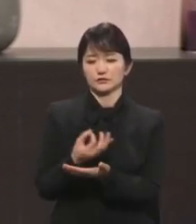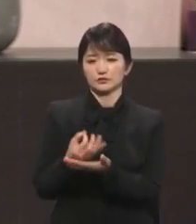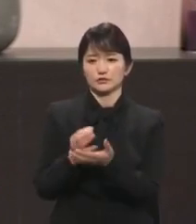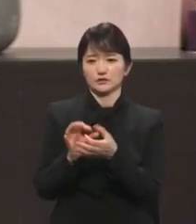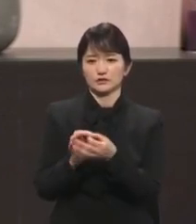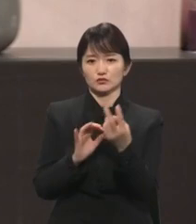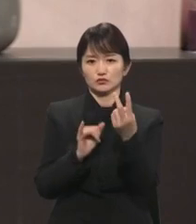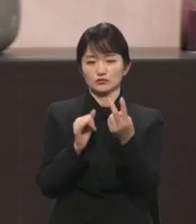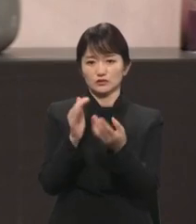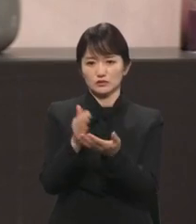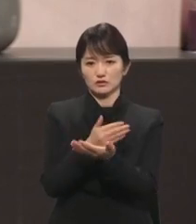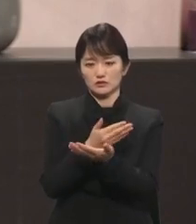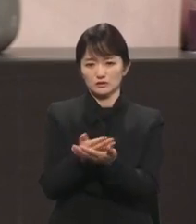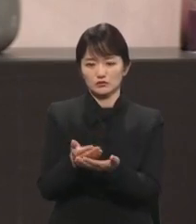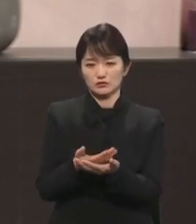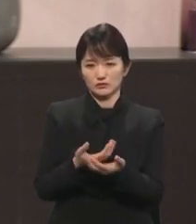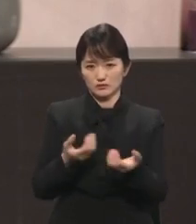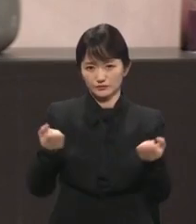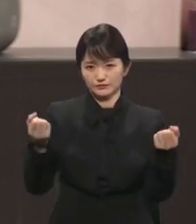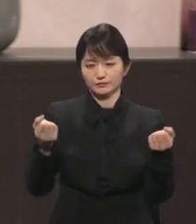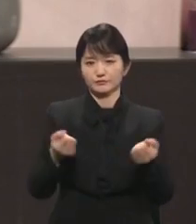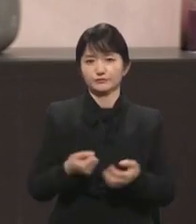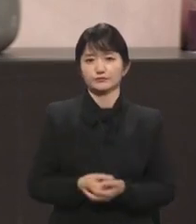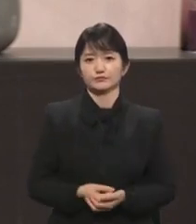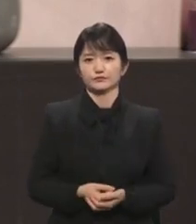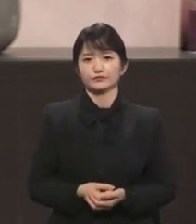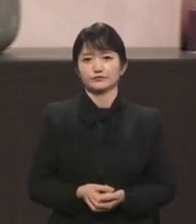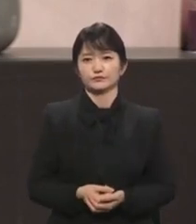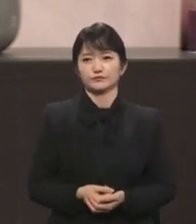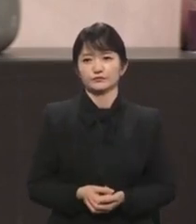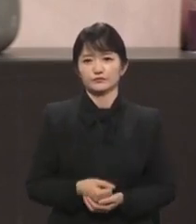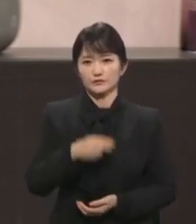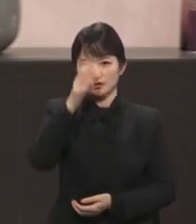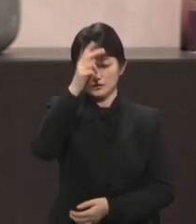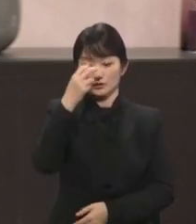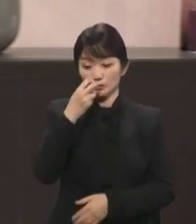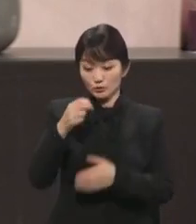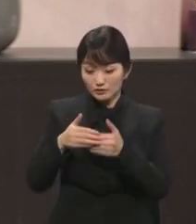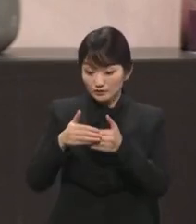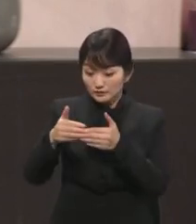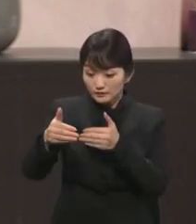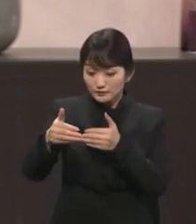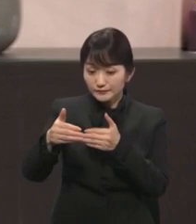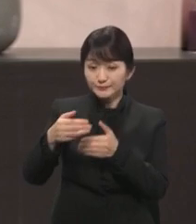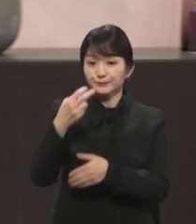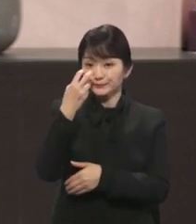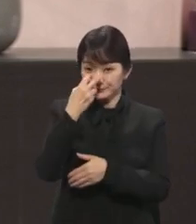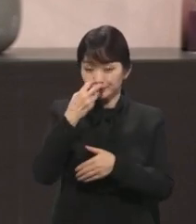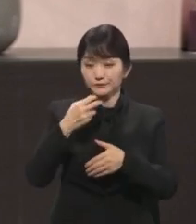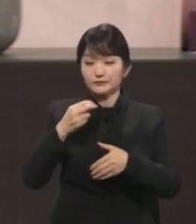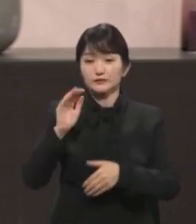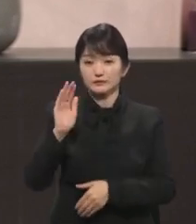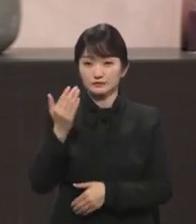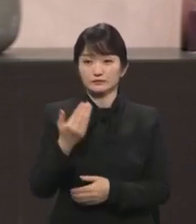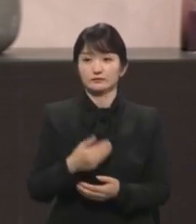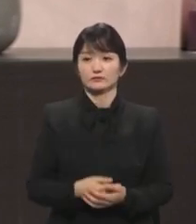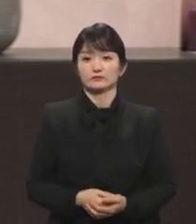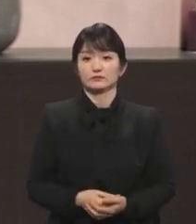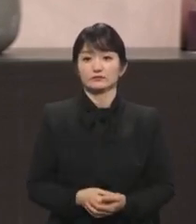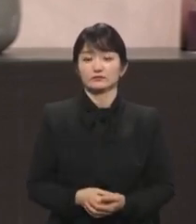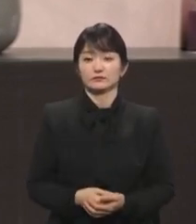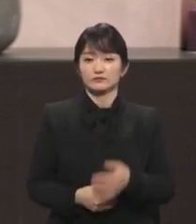나눴다고 볼 만 하고요 어 이런 부분도 아마 경찰 수사 과정에서 좀 조사가 되겠죠 그리고 그 뭐